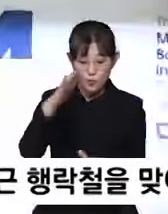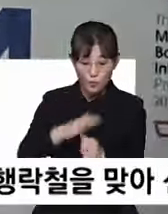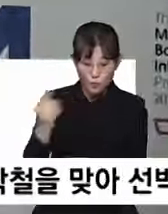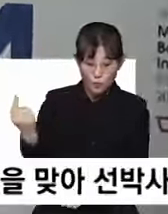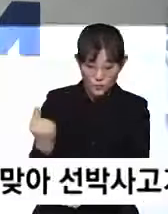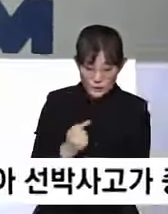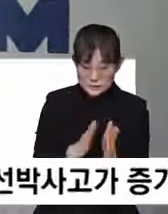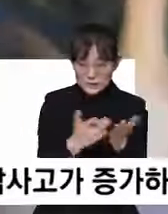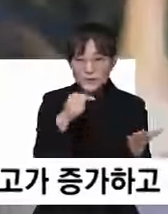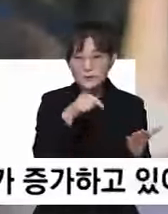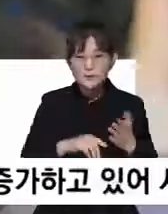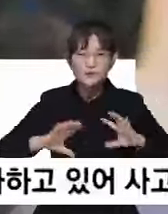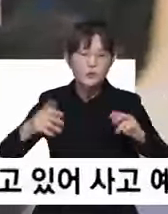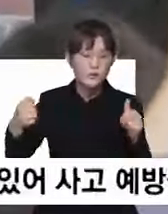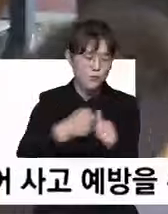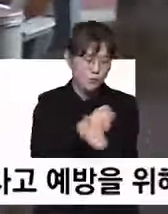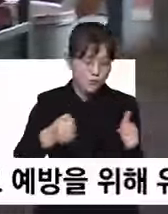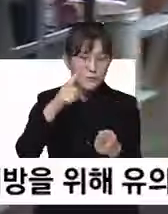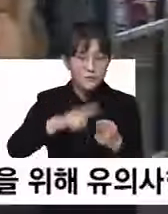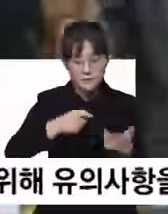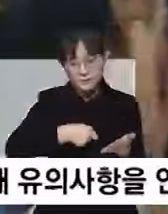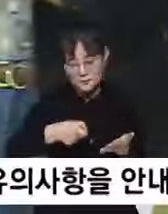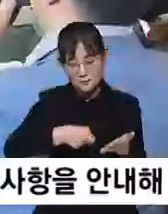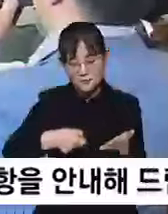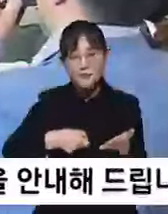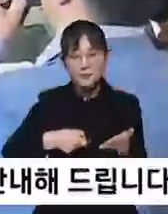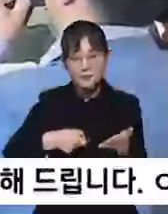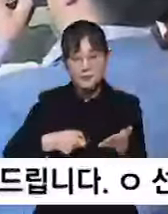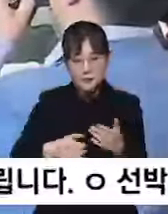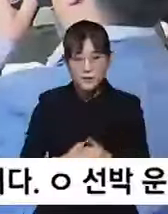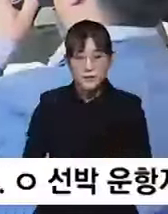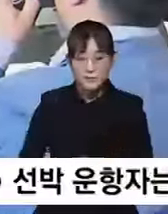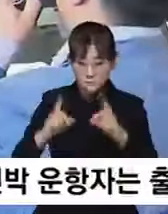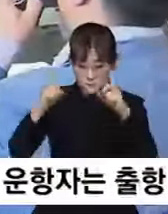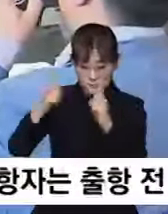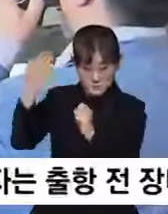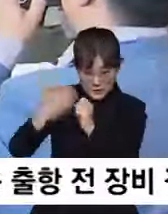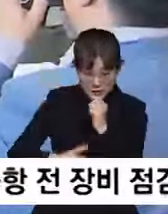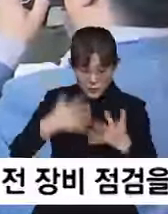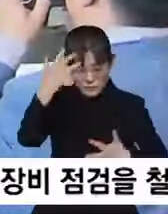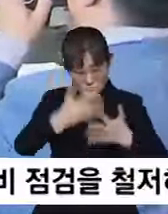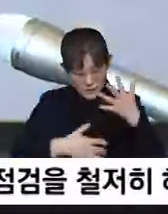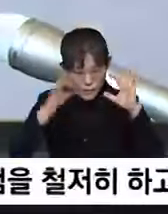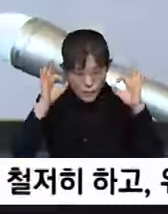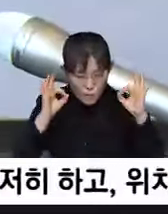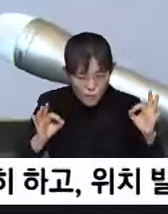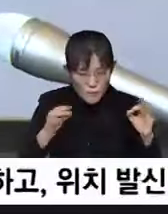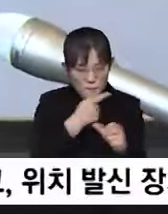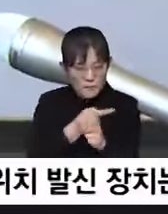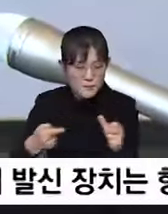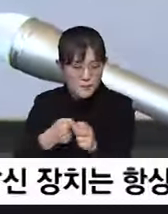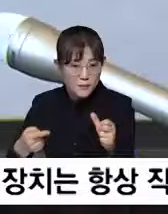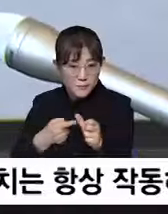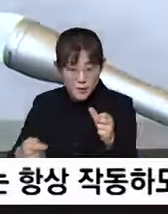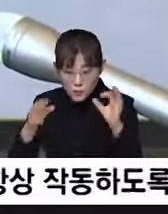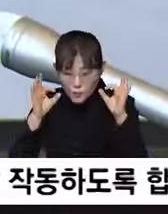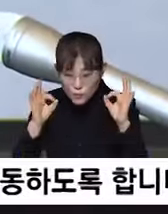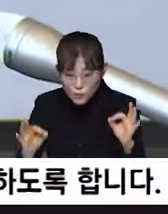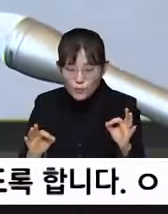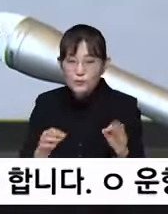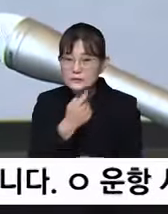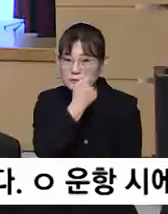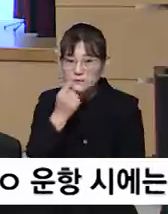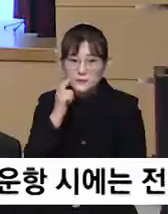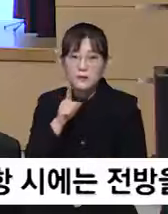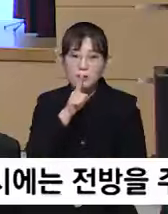온다해서 국가폭력을 증언했습니다 사진과 영상을 통해 학살의 현장을 접하고 증언록을